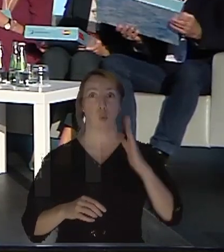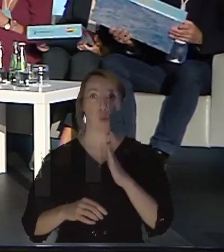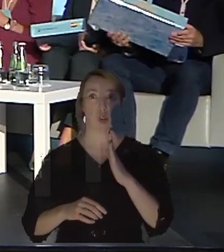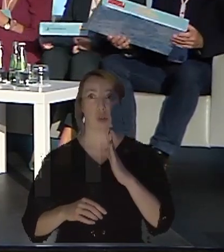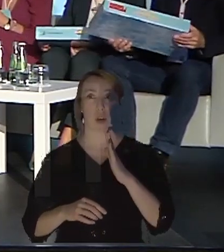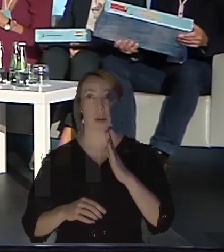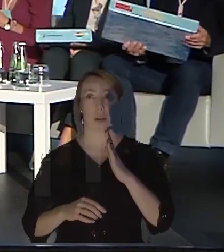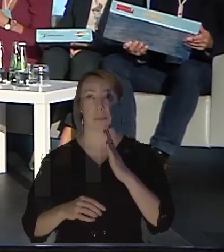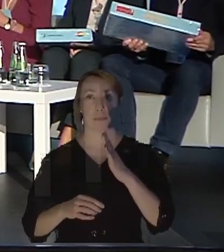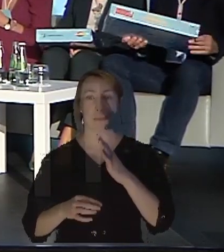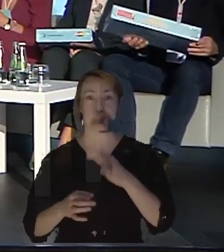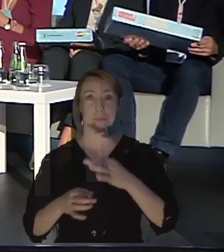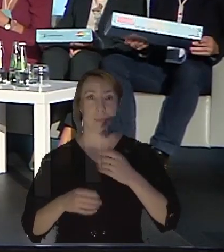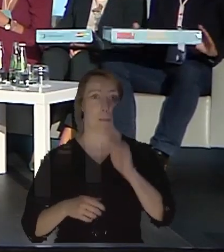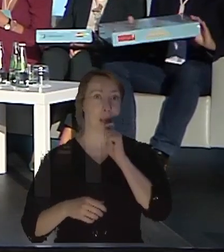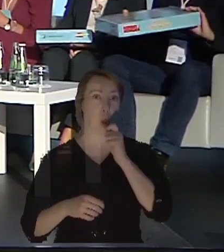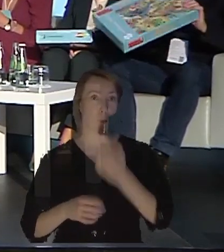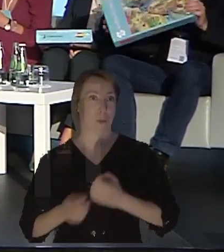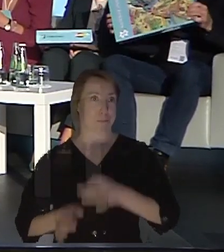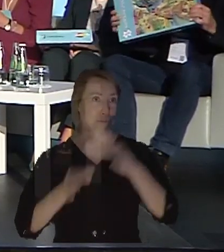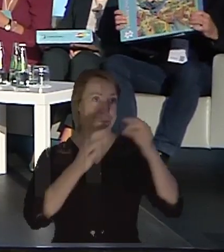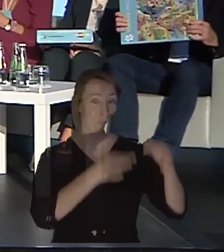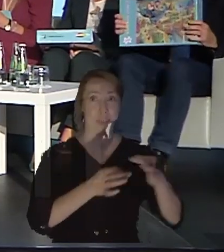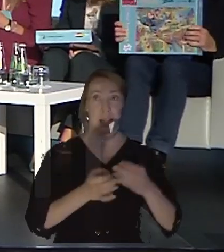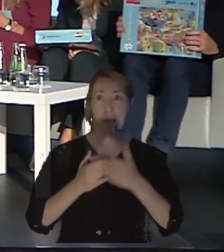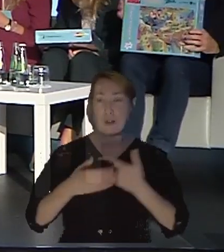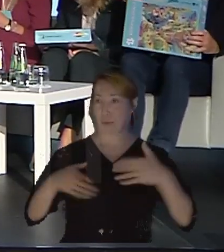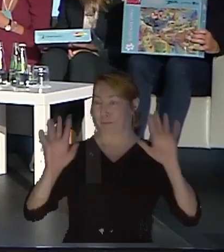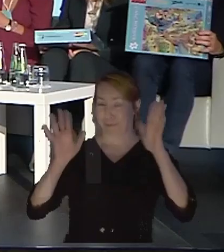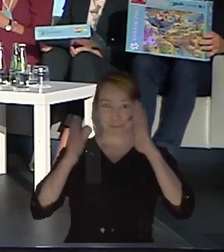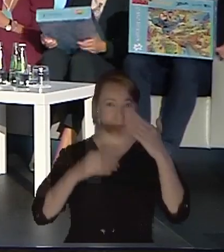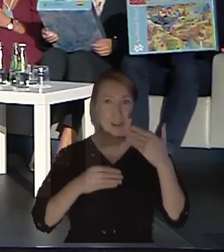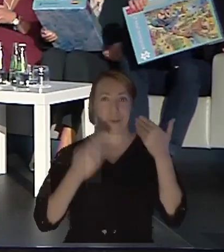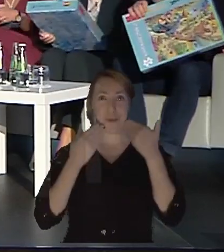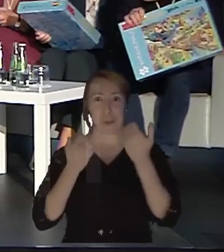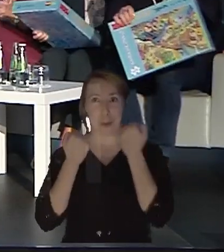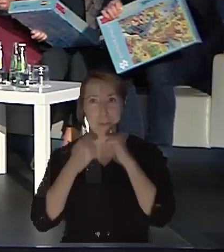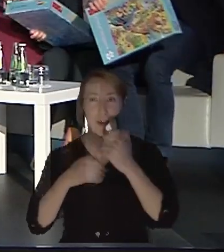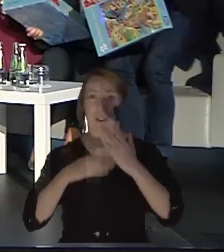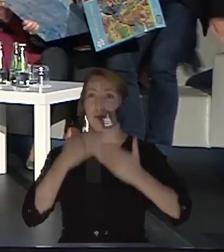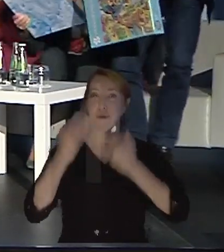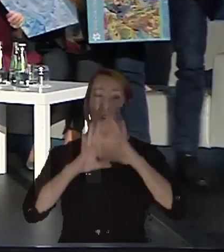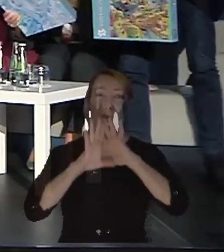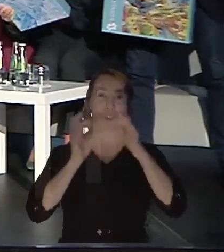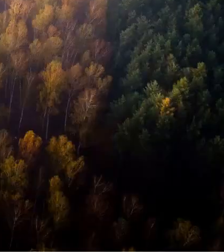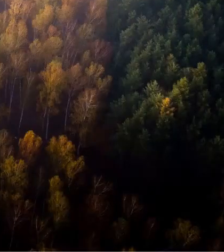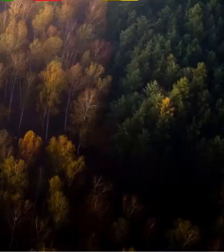przejmuje mikrofon, a my się żegnamy. Dziękuję Państwu bardzo. Wszystkiego dobrego.